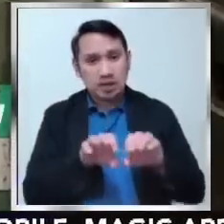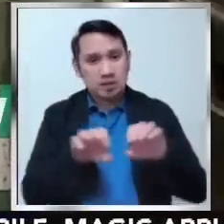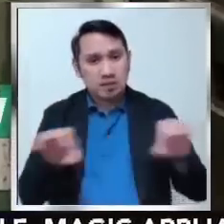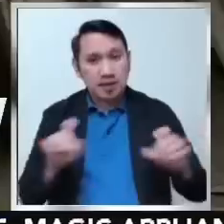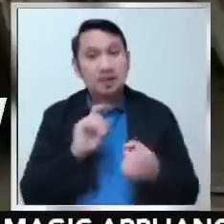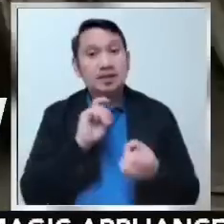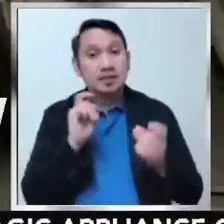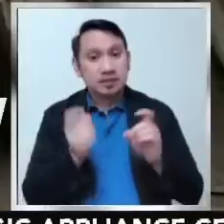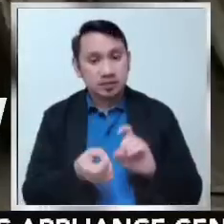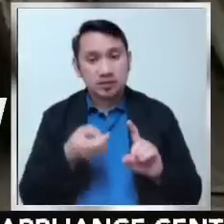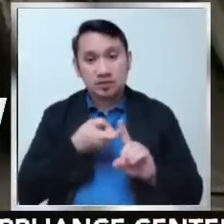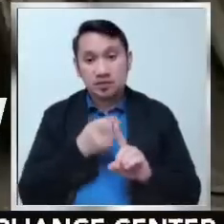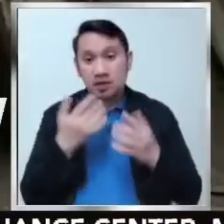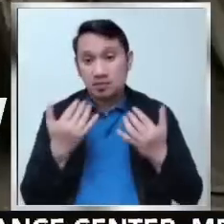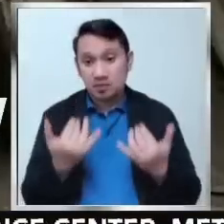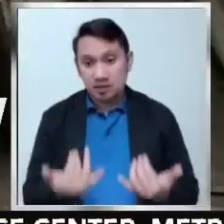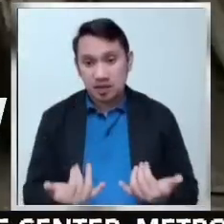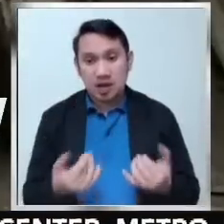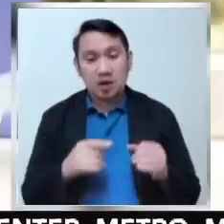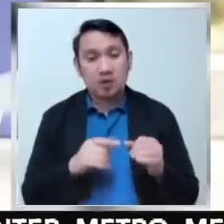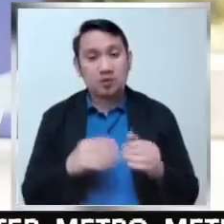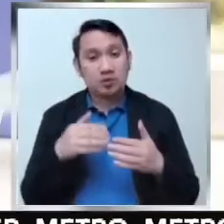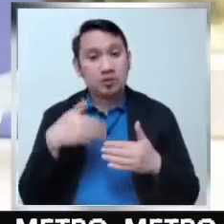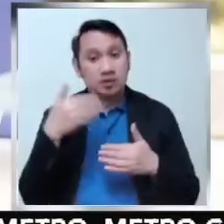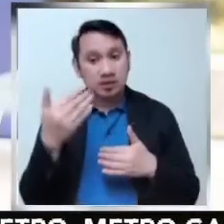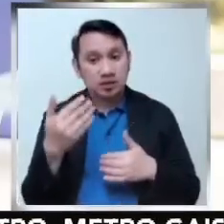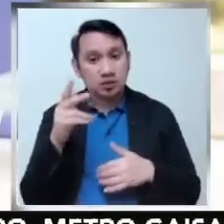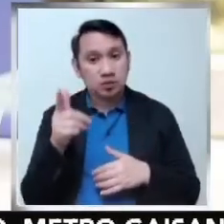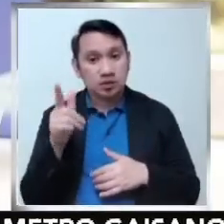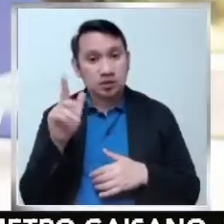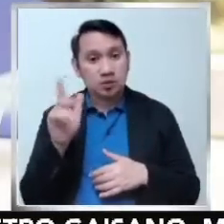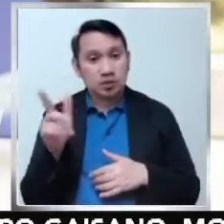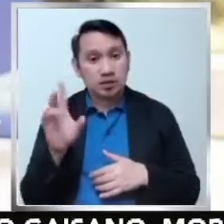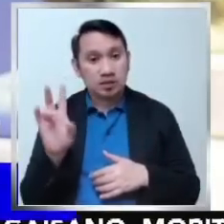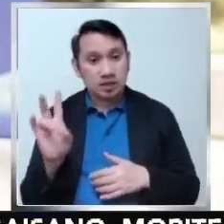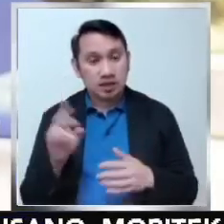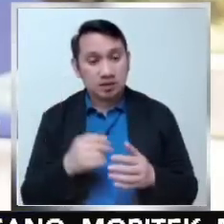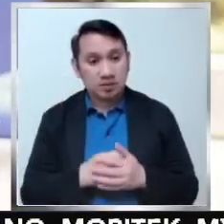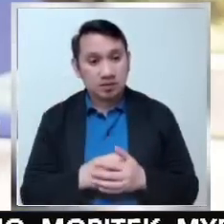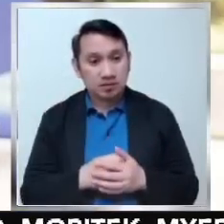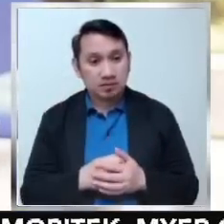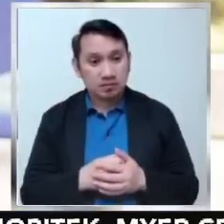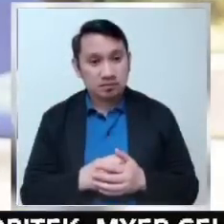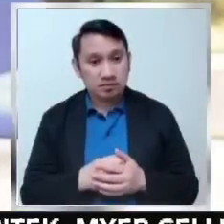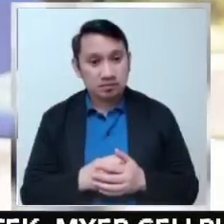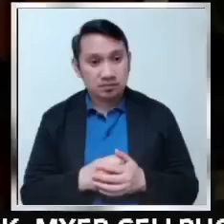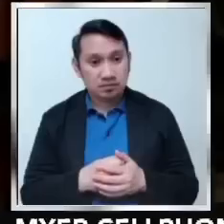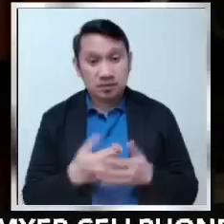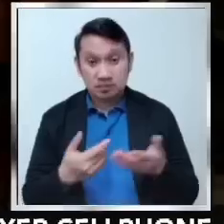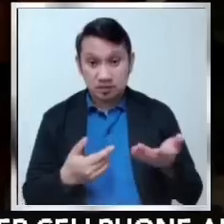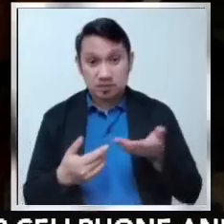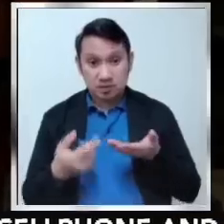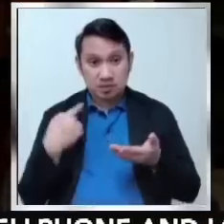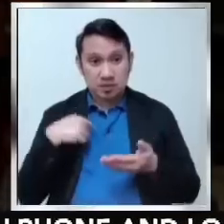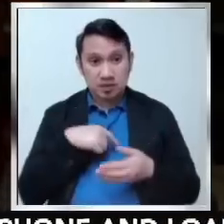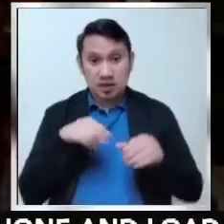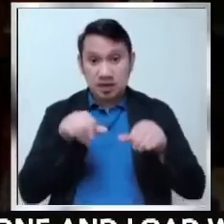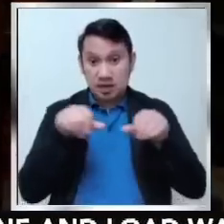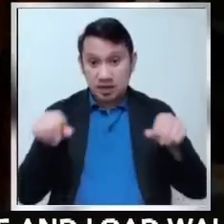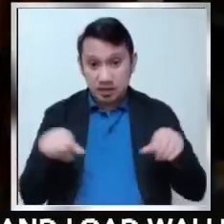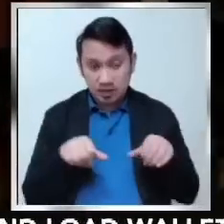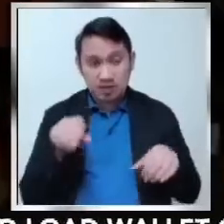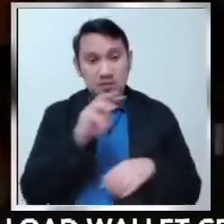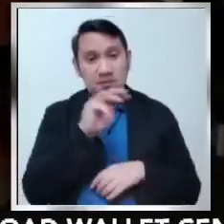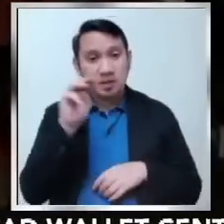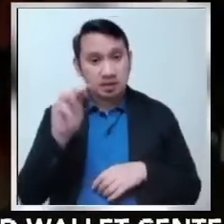mula ngayon hanggang taong 2027. Sa amin po sa West na punta, yung area ng Manila, kung saan matatagpuan yung